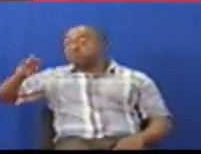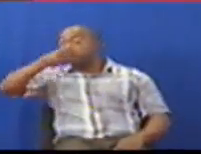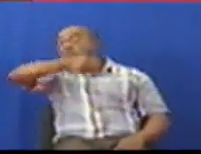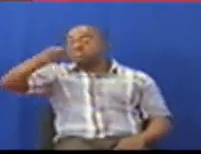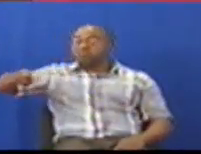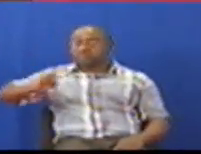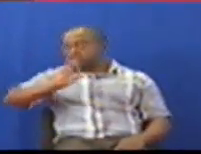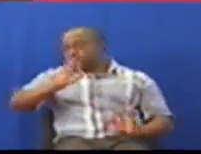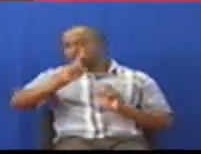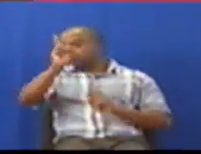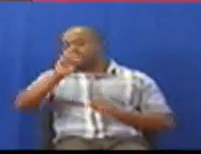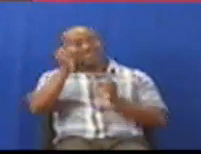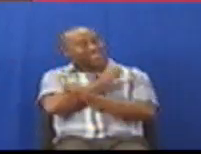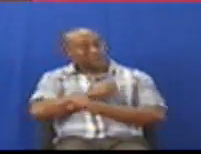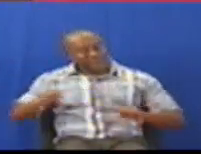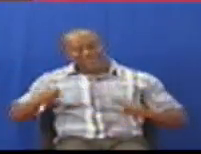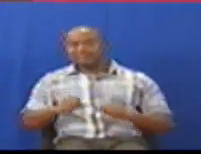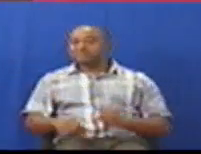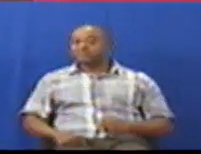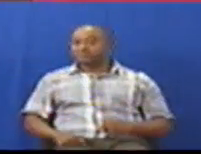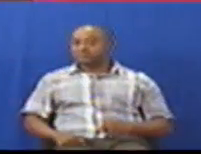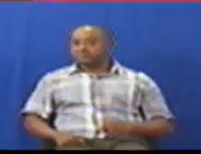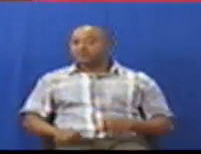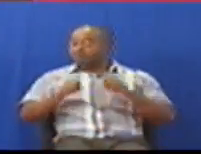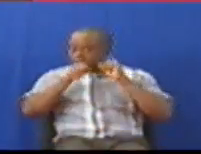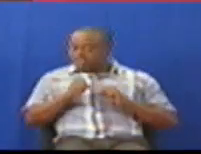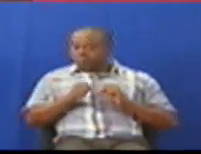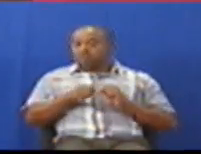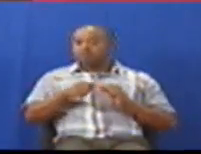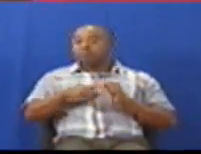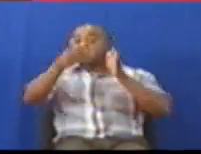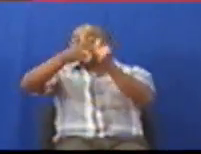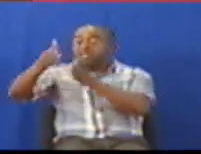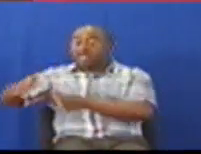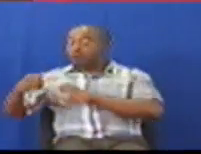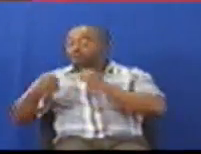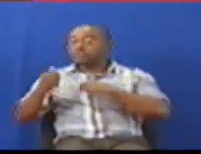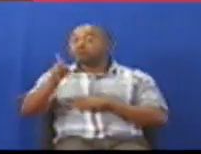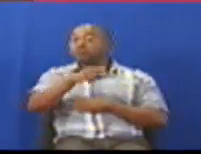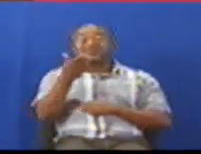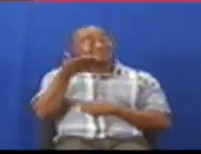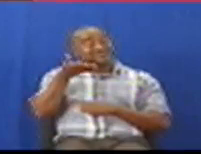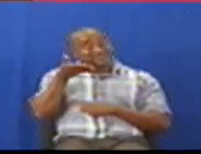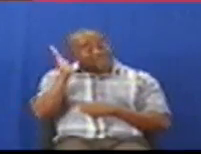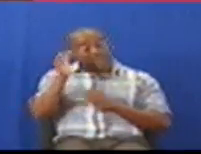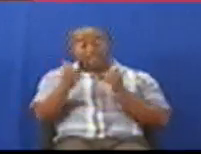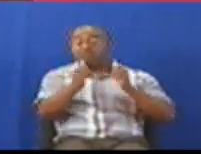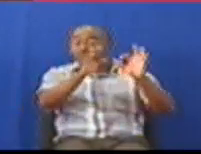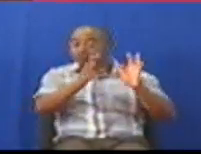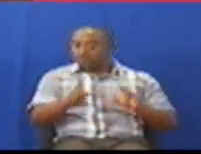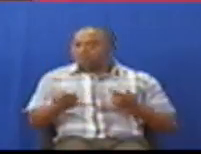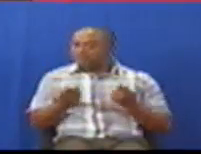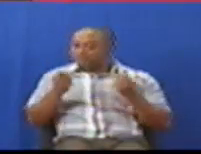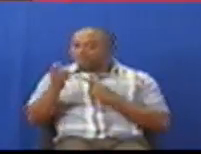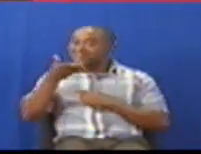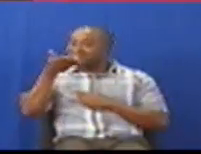tunapongeza. Haiwezekani binadamu akakosa changamoto. Kwa nini serikali hii ina mambo mazuri tu?